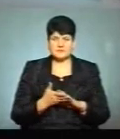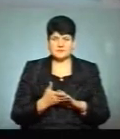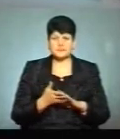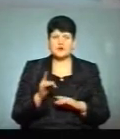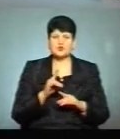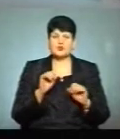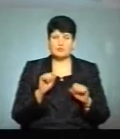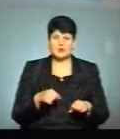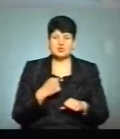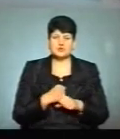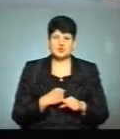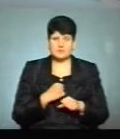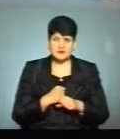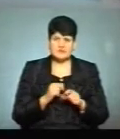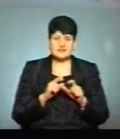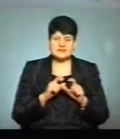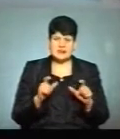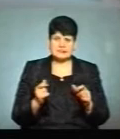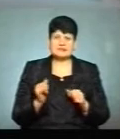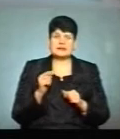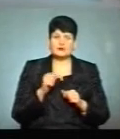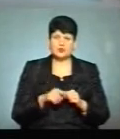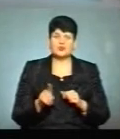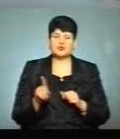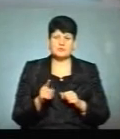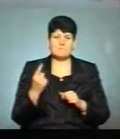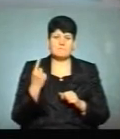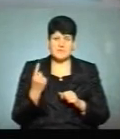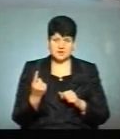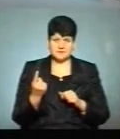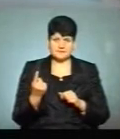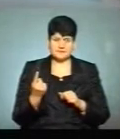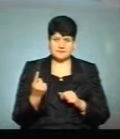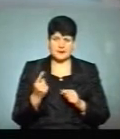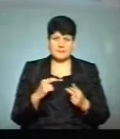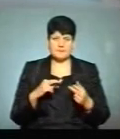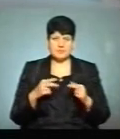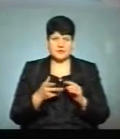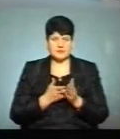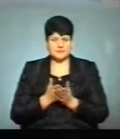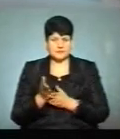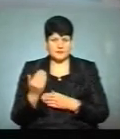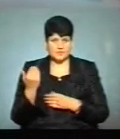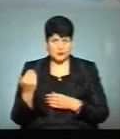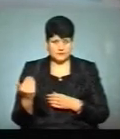що можна зробити в закладі для того, щоб перше, перепрофілювати його, або